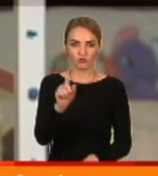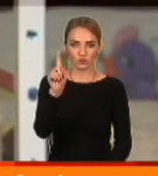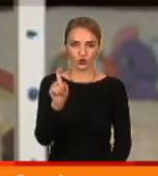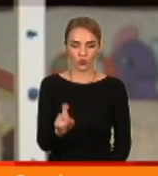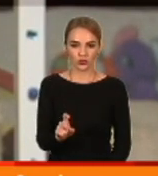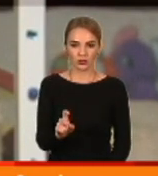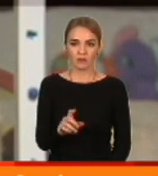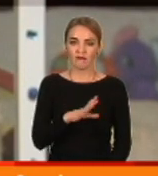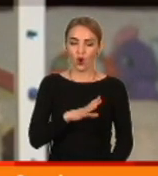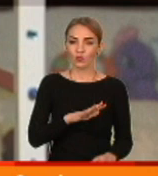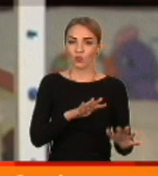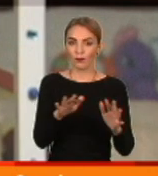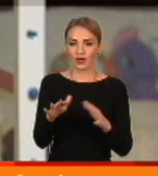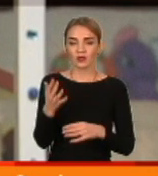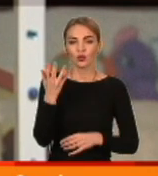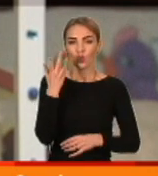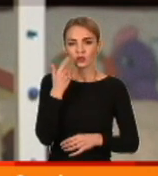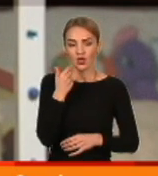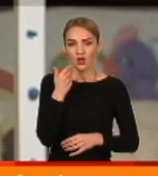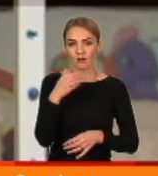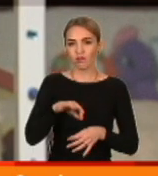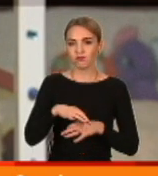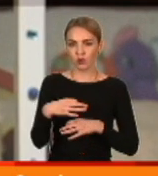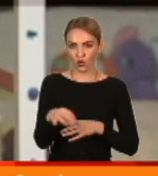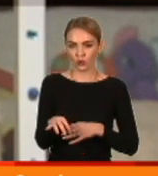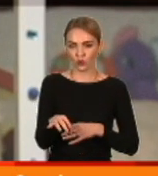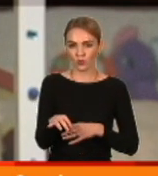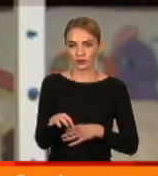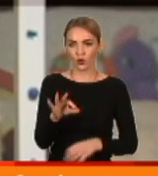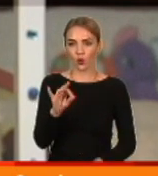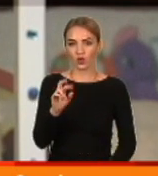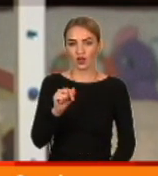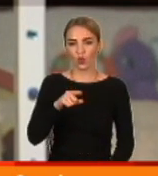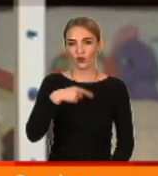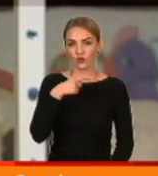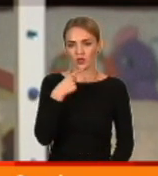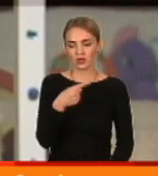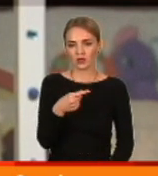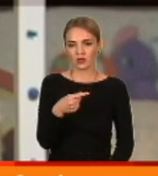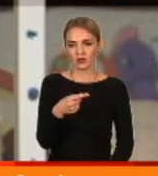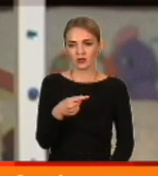Боится, бывают моменты, когда и больно. Она говорит: